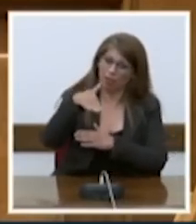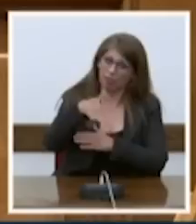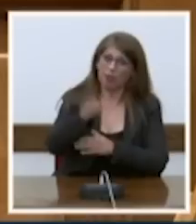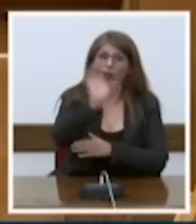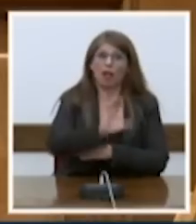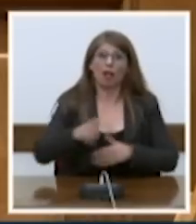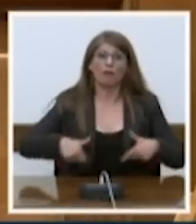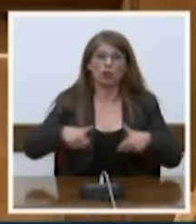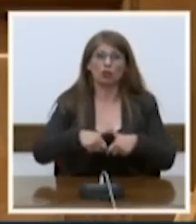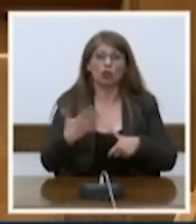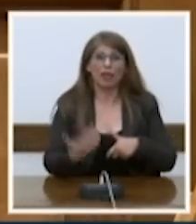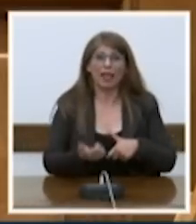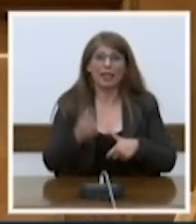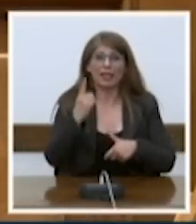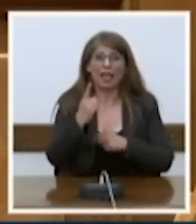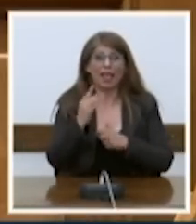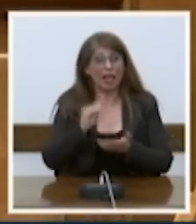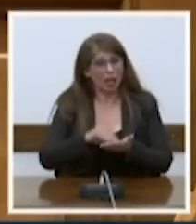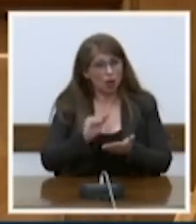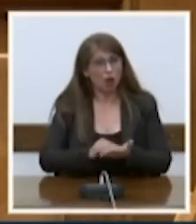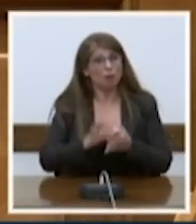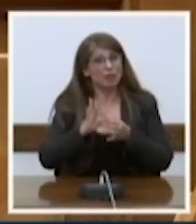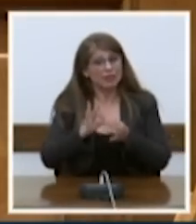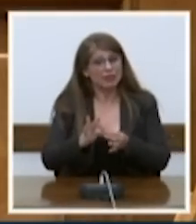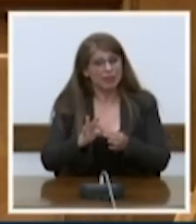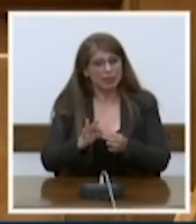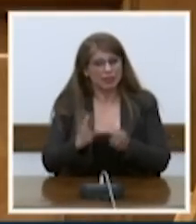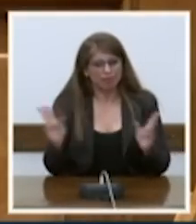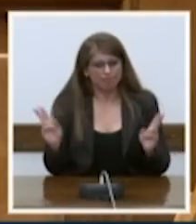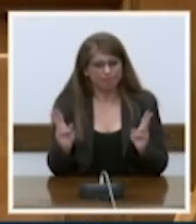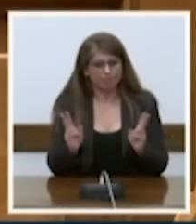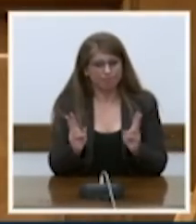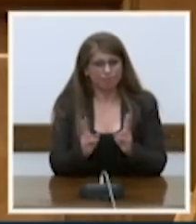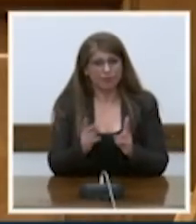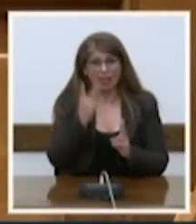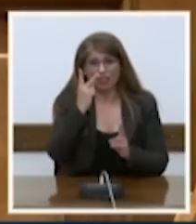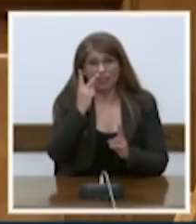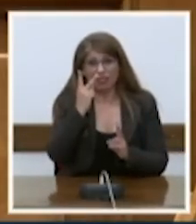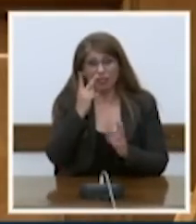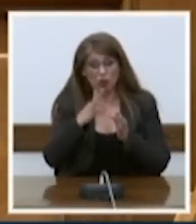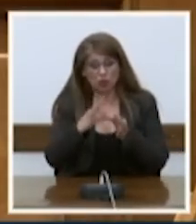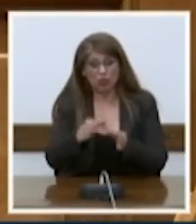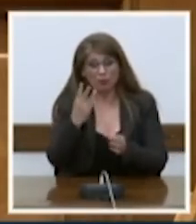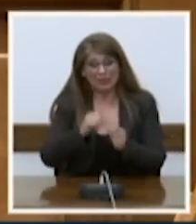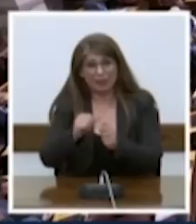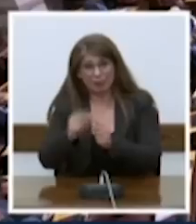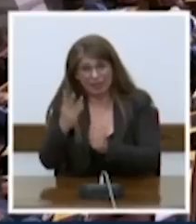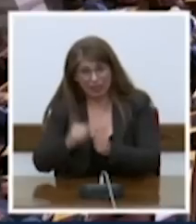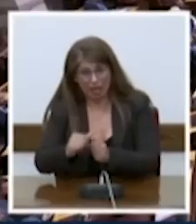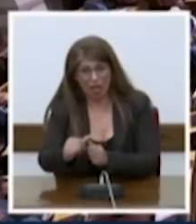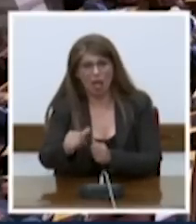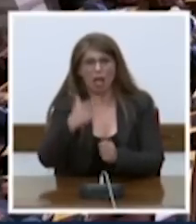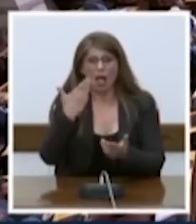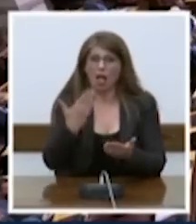Ευρωζώνη σημειώνει επίσης συνεχή συρρήκνωση για 2 συνεχόμενα τρίμηνα.